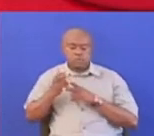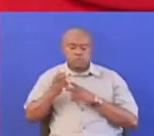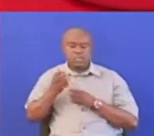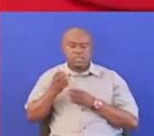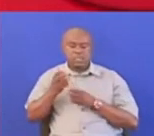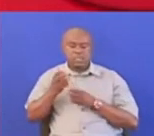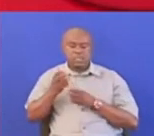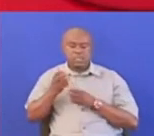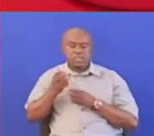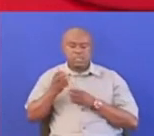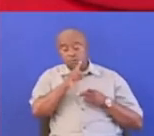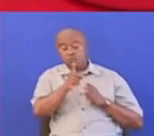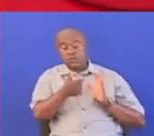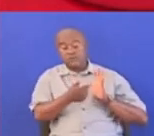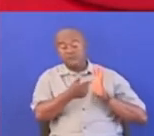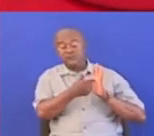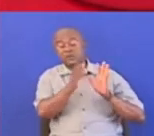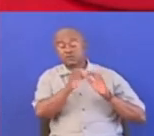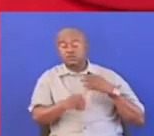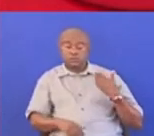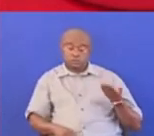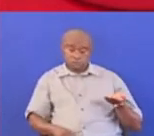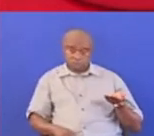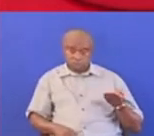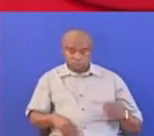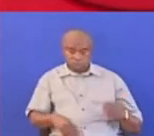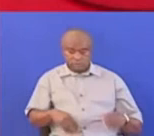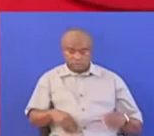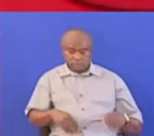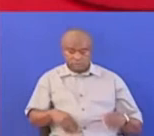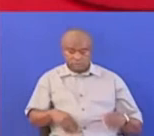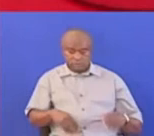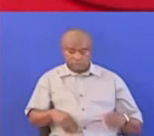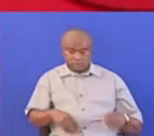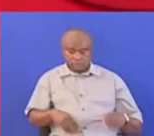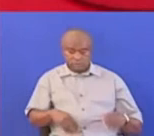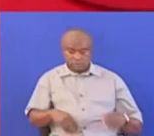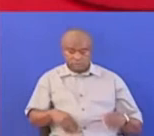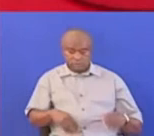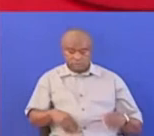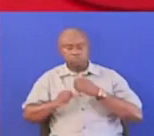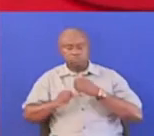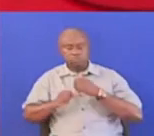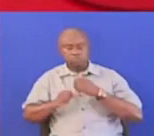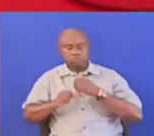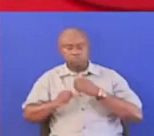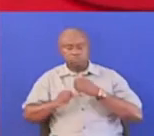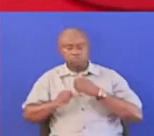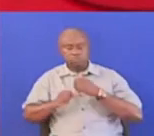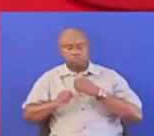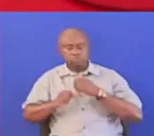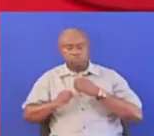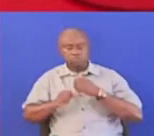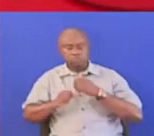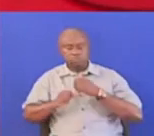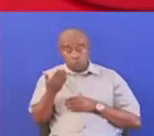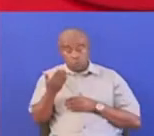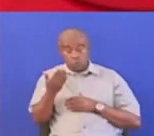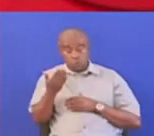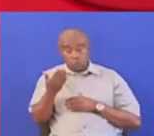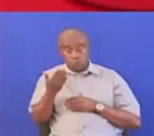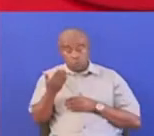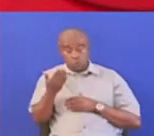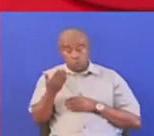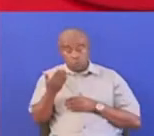changamoto na huu ni mfano mzuri. Sisi kama kamati tutaendelea kuwaunga mkono katika kuhakikisha kwamba